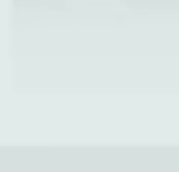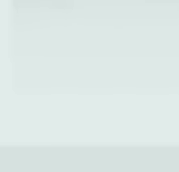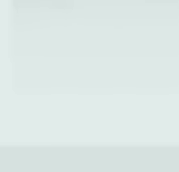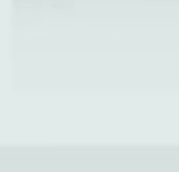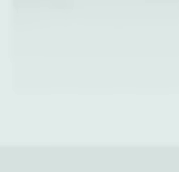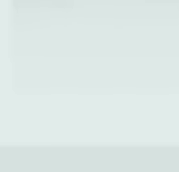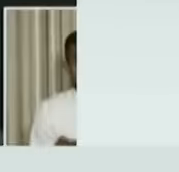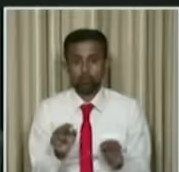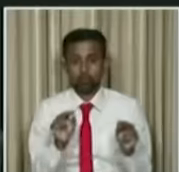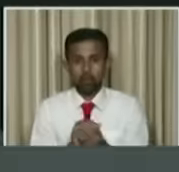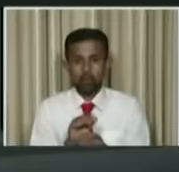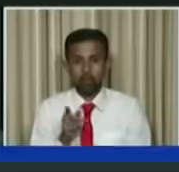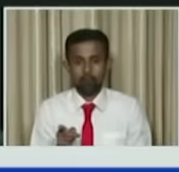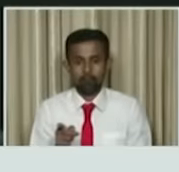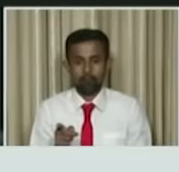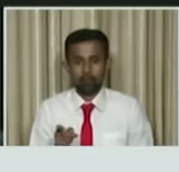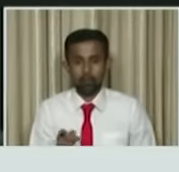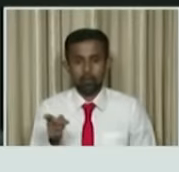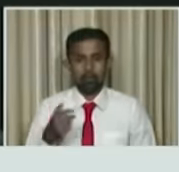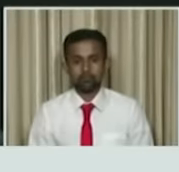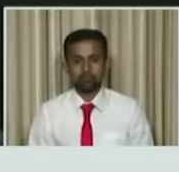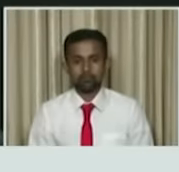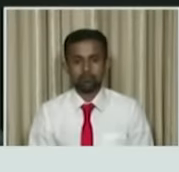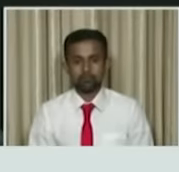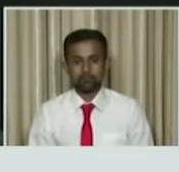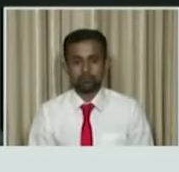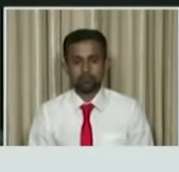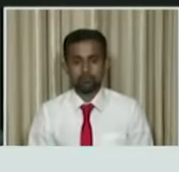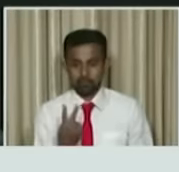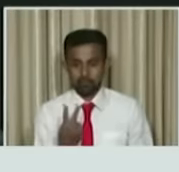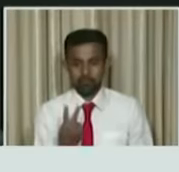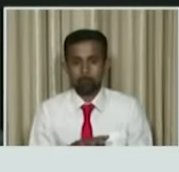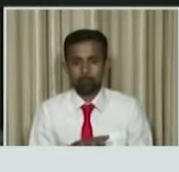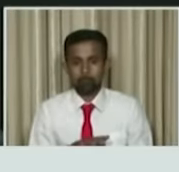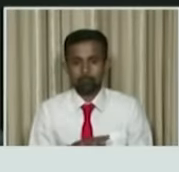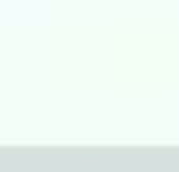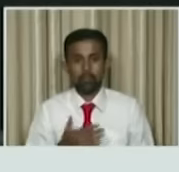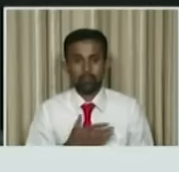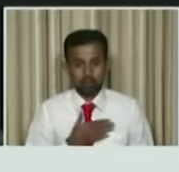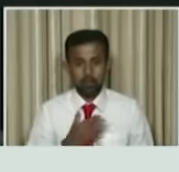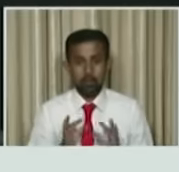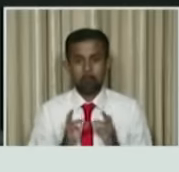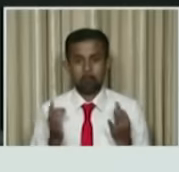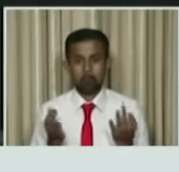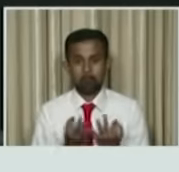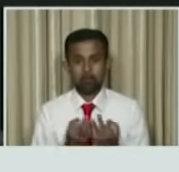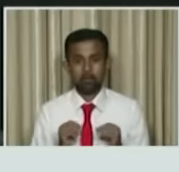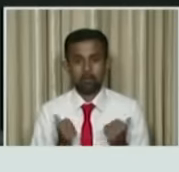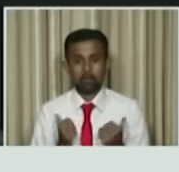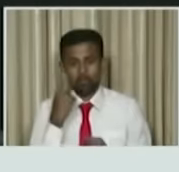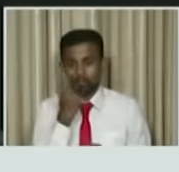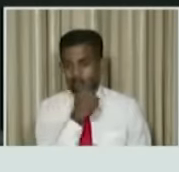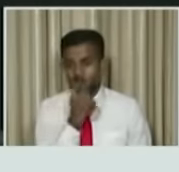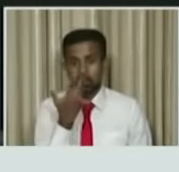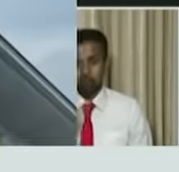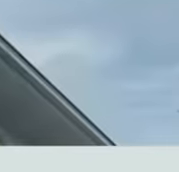किया जीवित तर्जन गेन क्रीडा अमति रोशन पार्लिमेंट कियाई मगे पौले जीवित अवदानमक